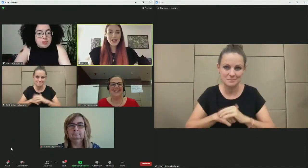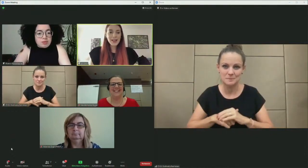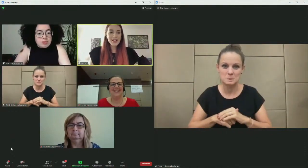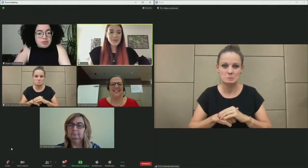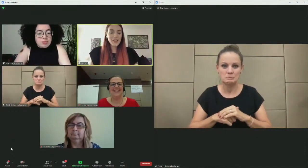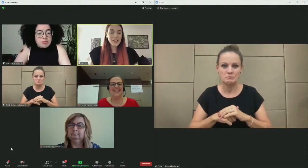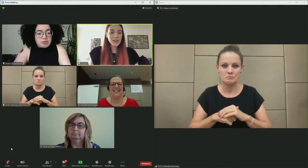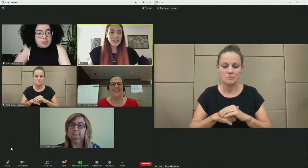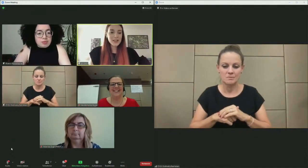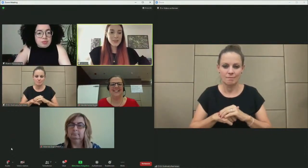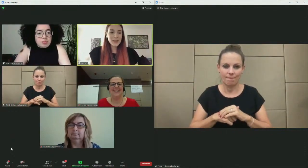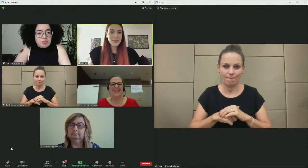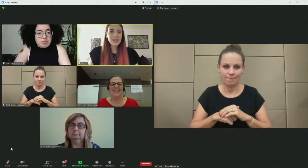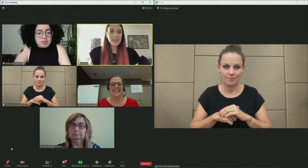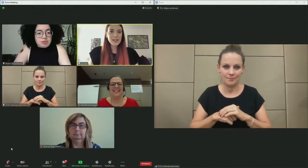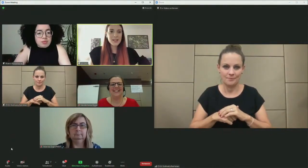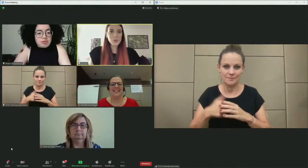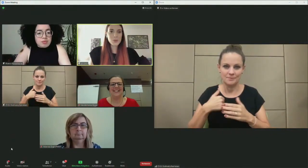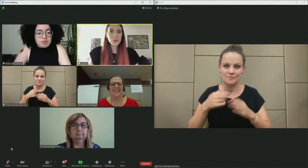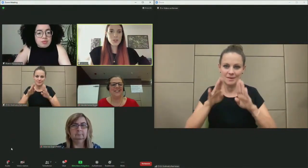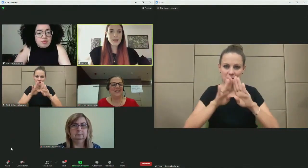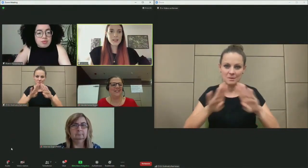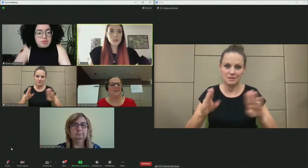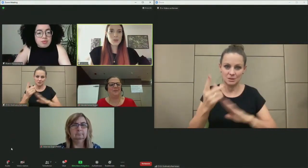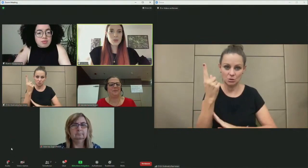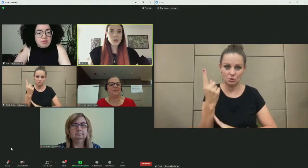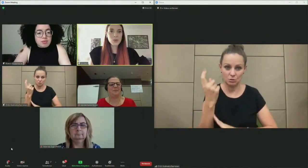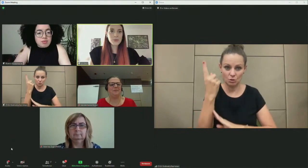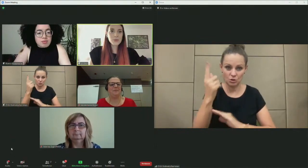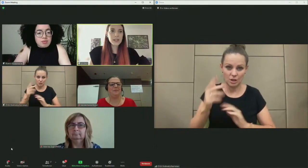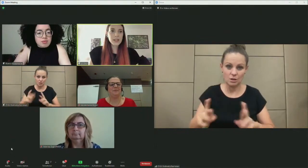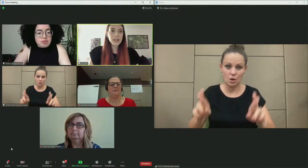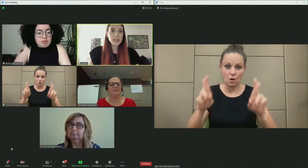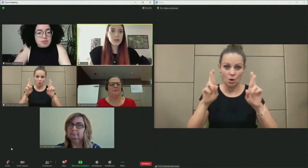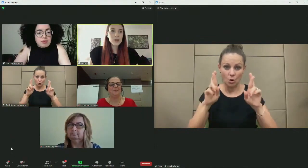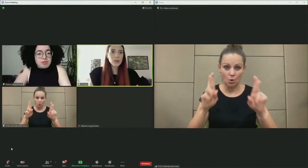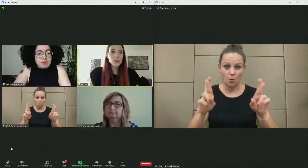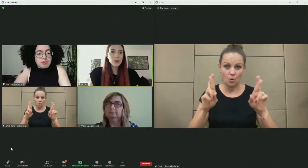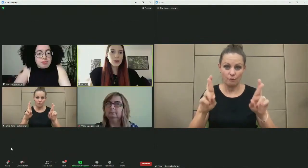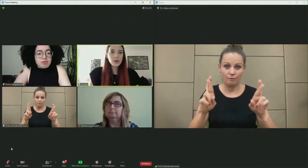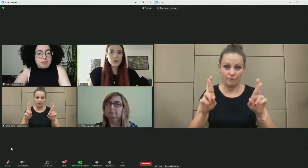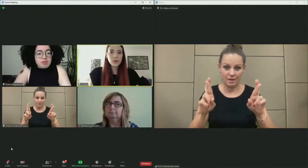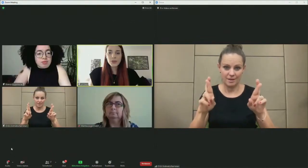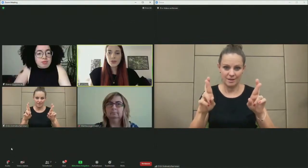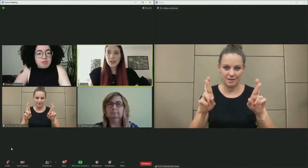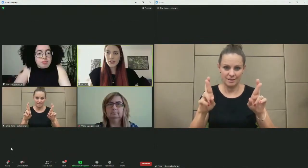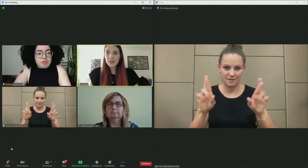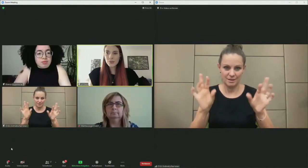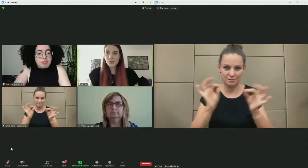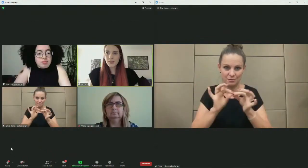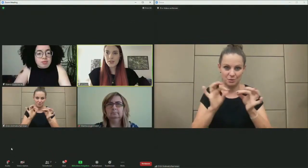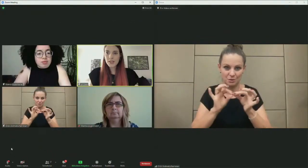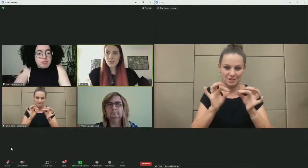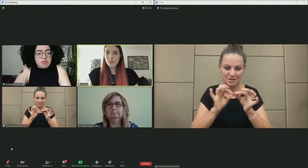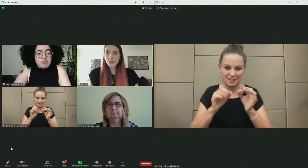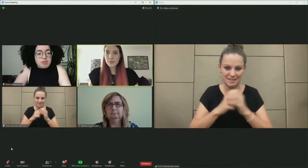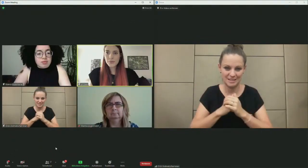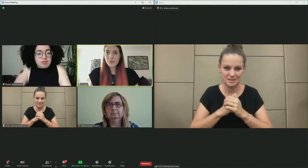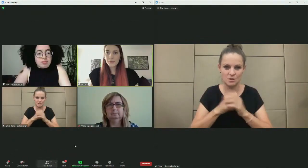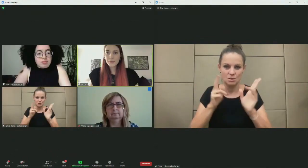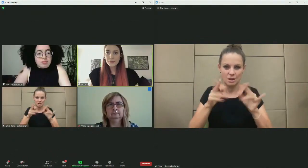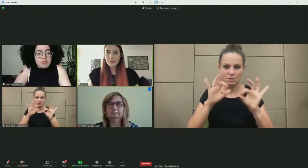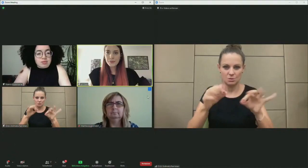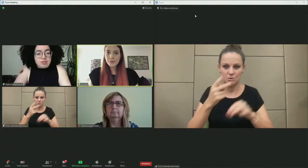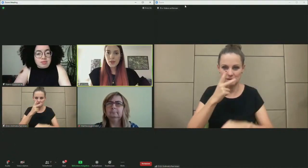Und ich werde mal jetzt meine Präsentation starten und hoffentlich funktioniert das und man sieht es gut.